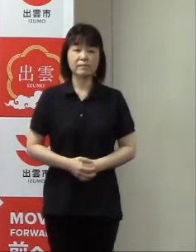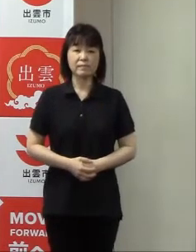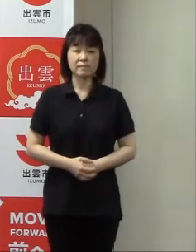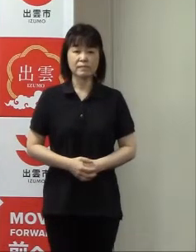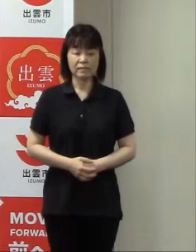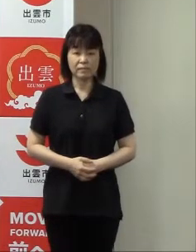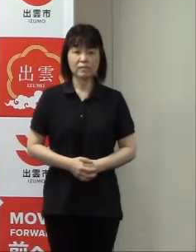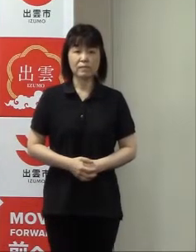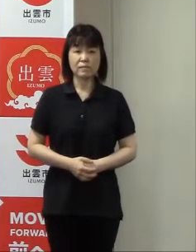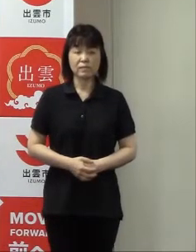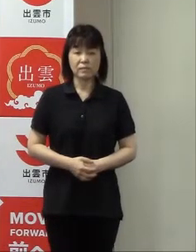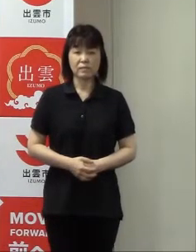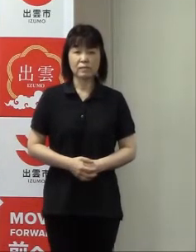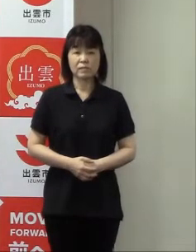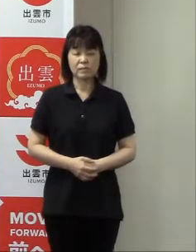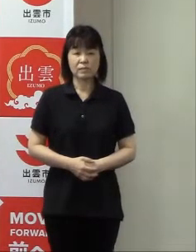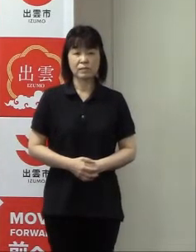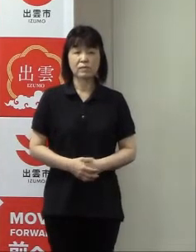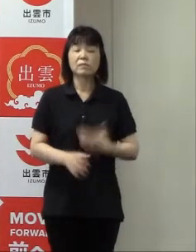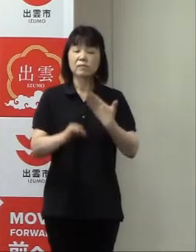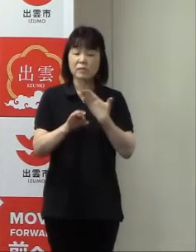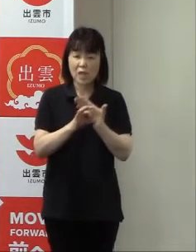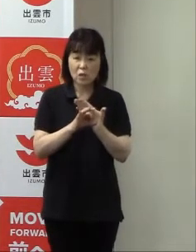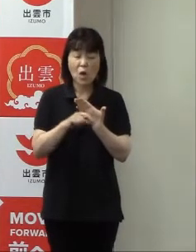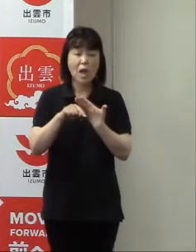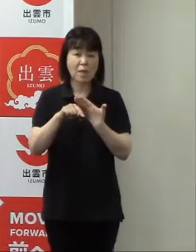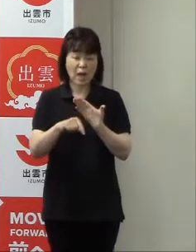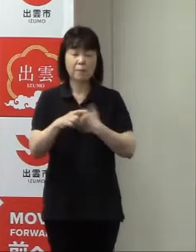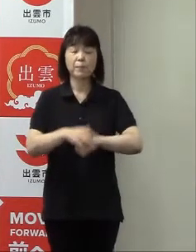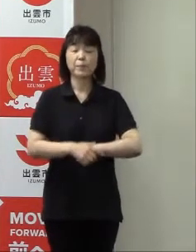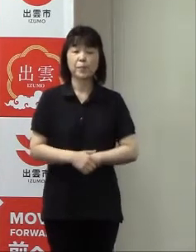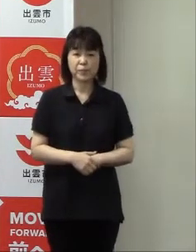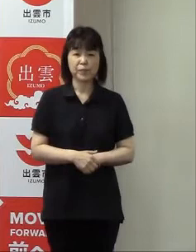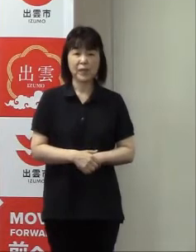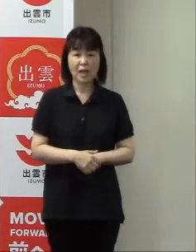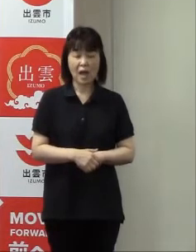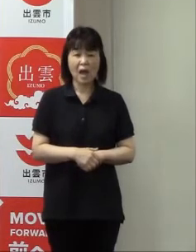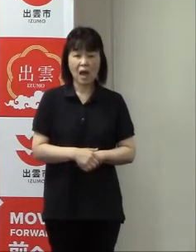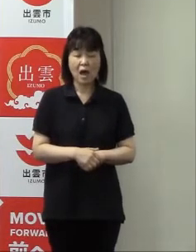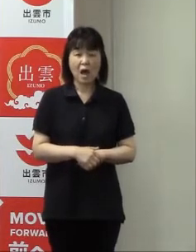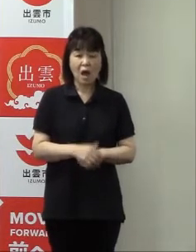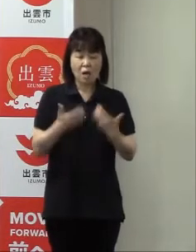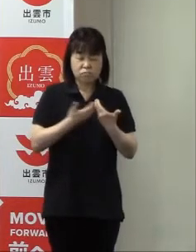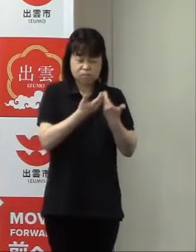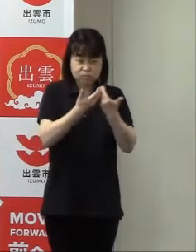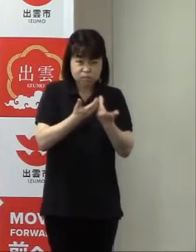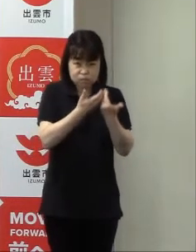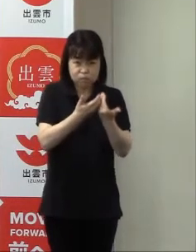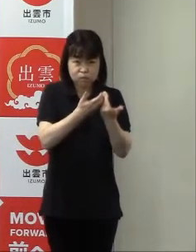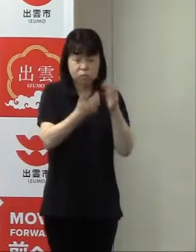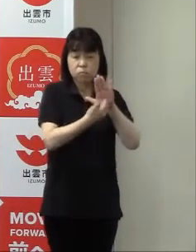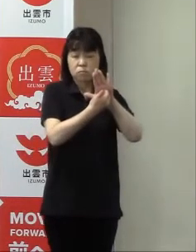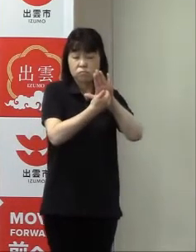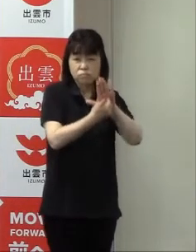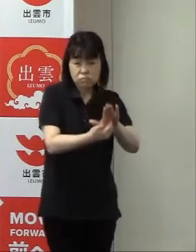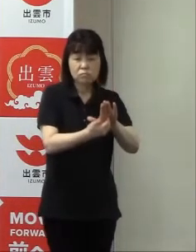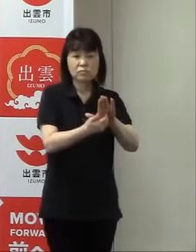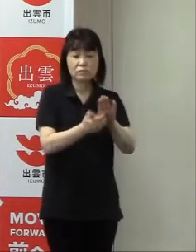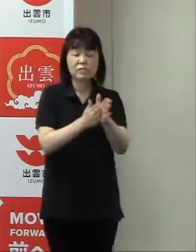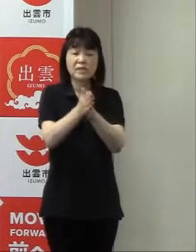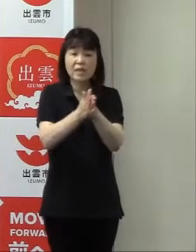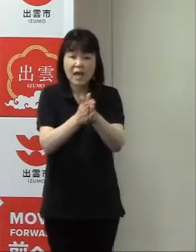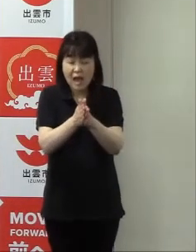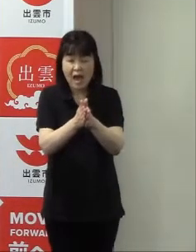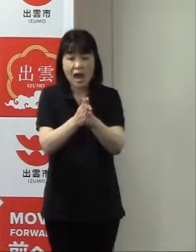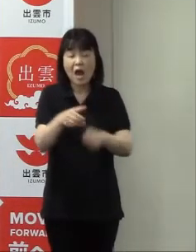感染予防対策でありますが、一つには3密の回避、手洗い、うがい、マスク